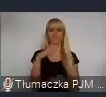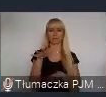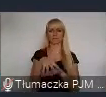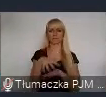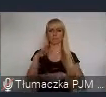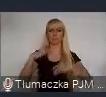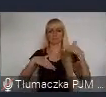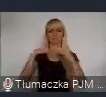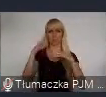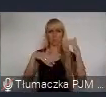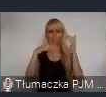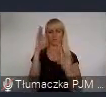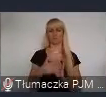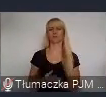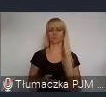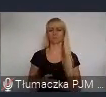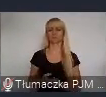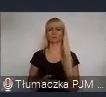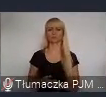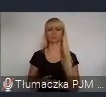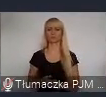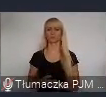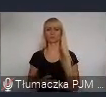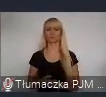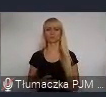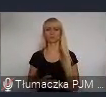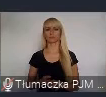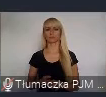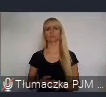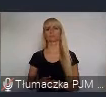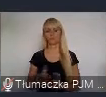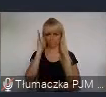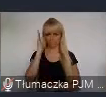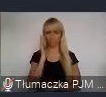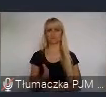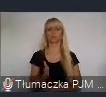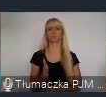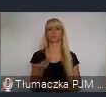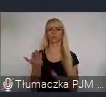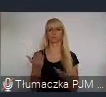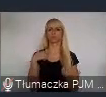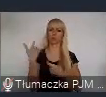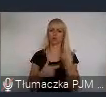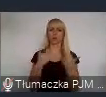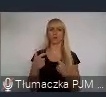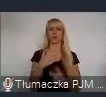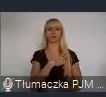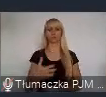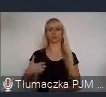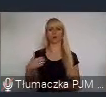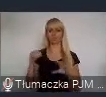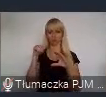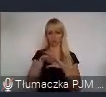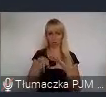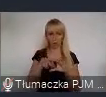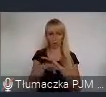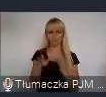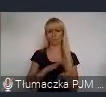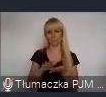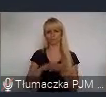gdzie równocześnie zostanie zapewniona gospodarka ściekowa zgodnie z wymaganiami dyrektywy unijnej. Natomiast projekty